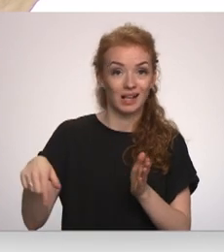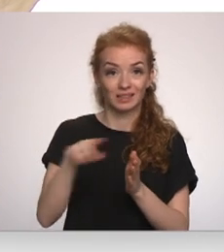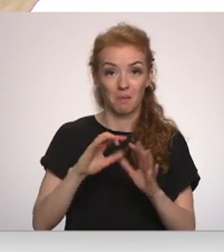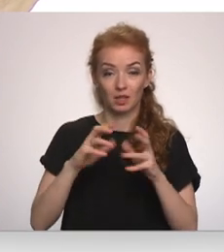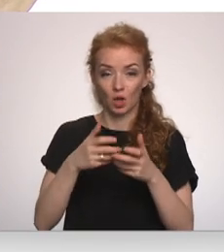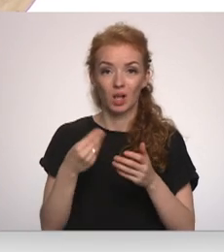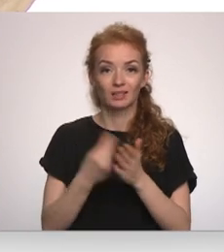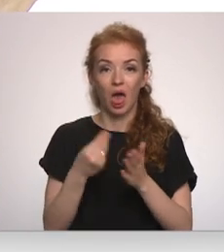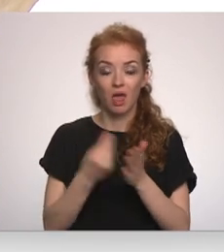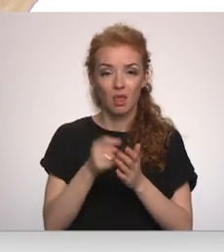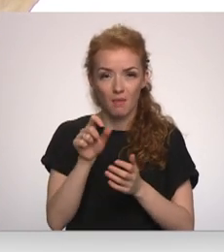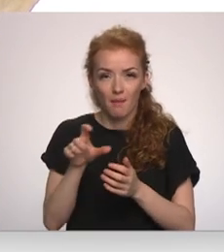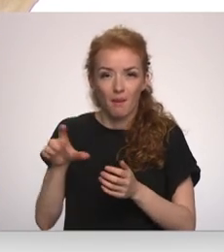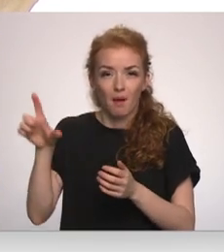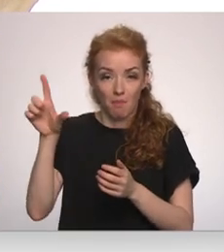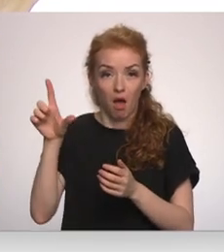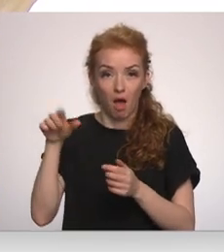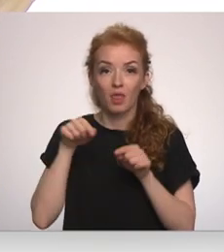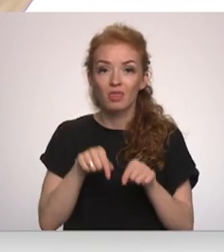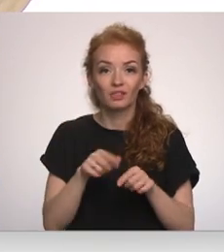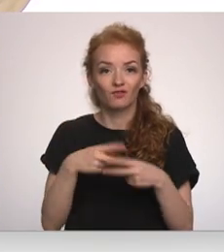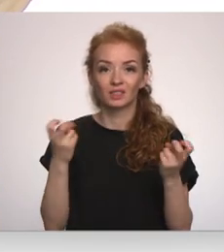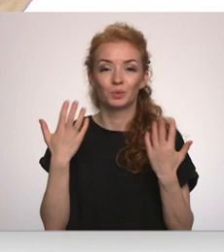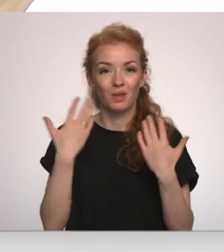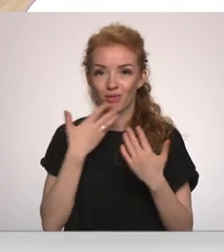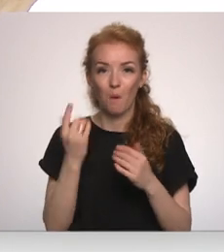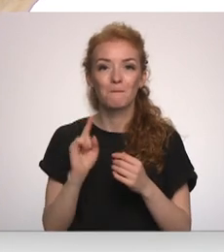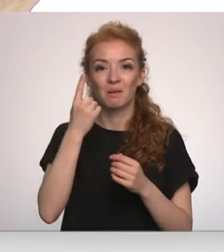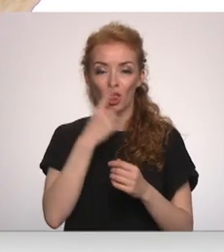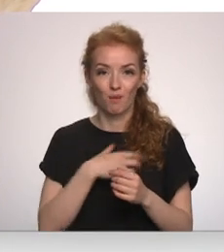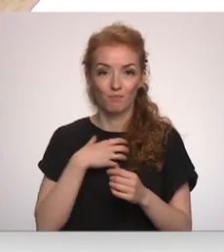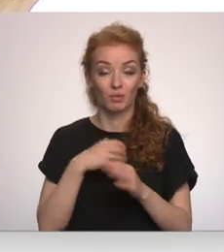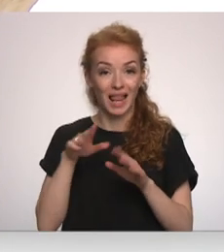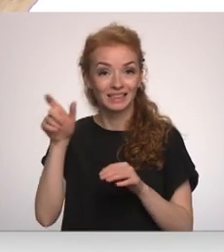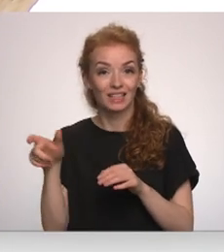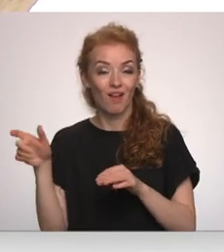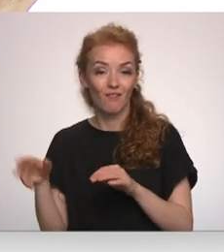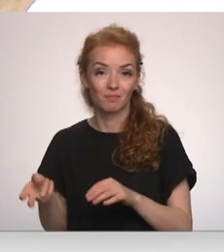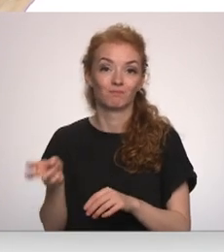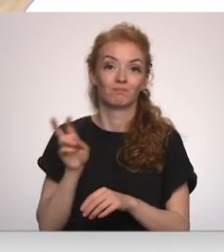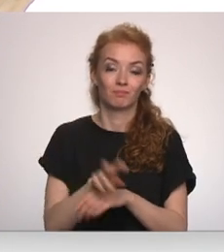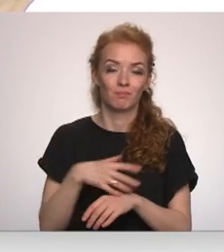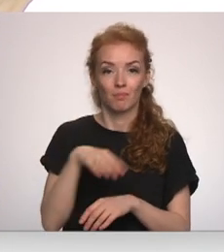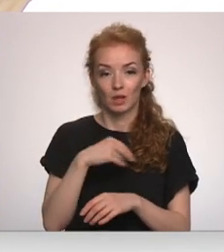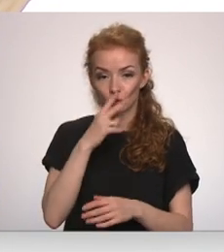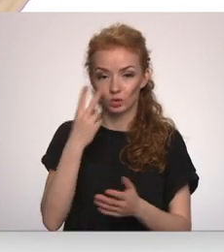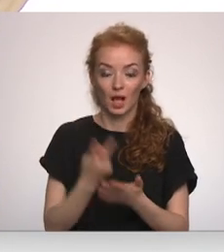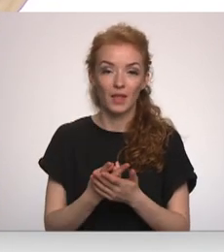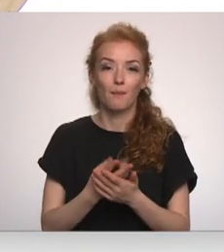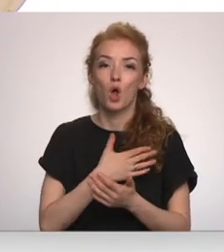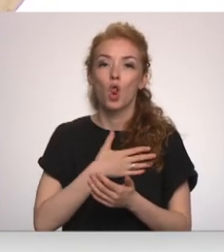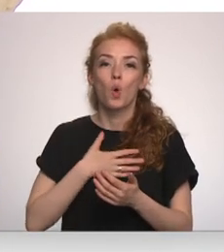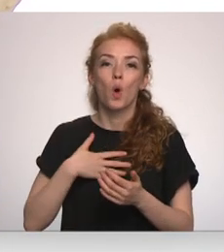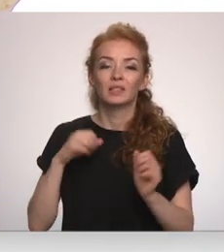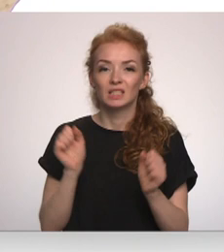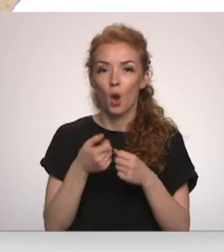tā nebūs pirmā nepieciešamības prece. Un lai tomēr cilvēki varētu atļauties šo pakalpojumu, mēs uzskatījām, ka nu, ļoti